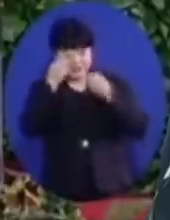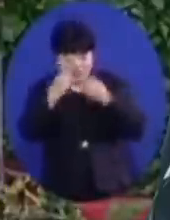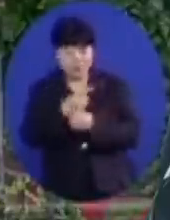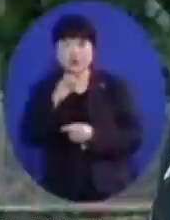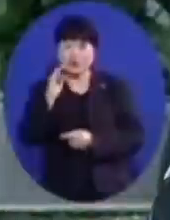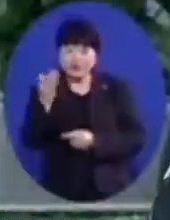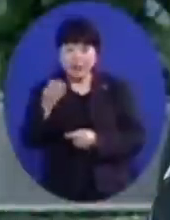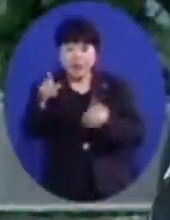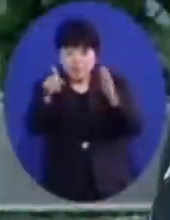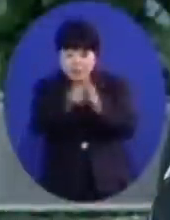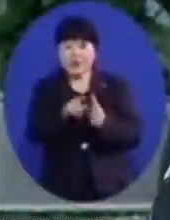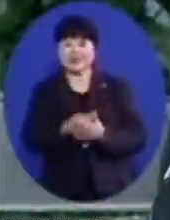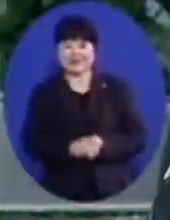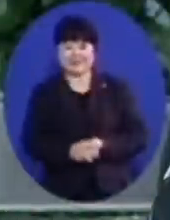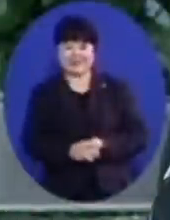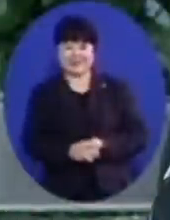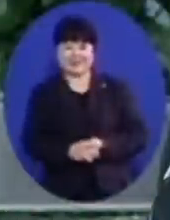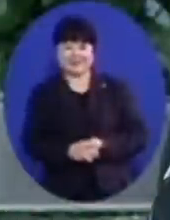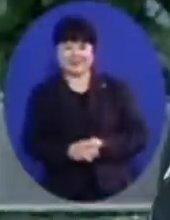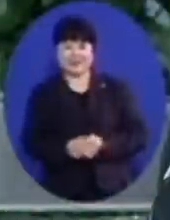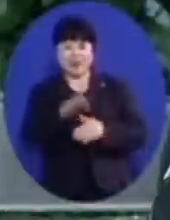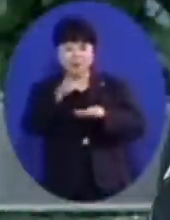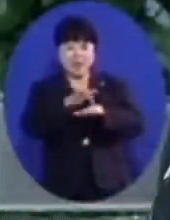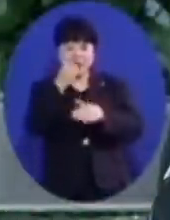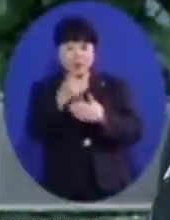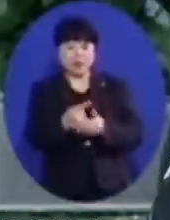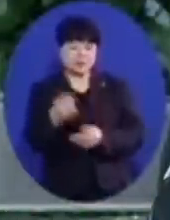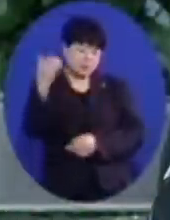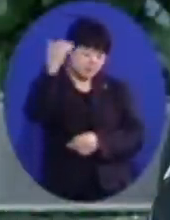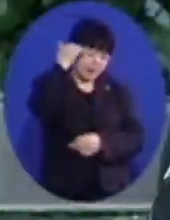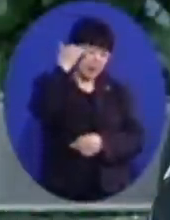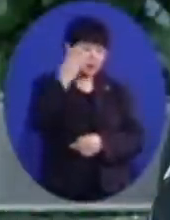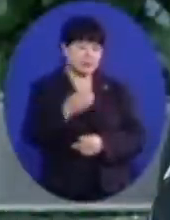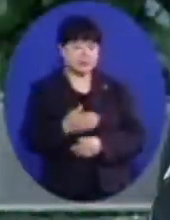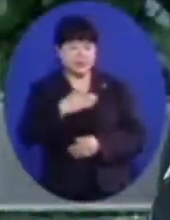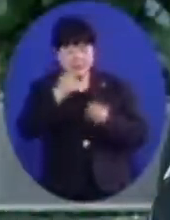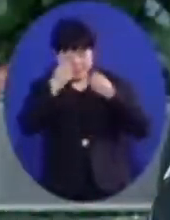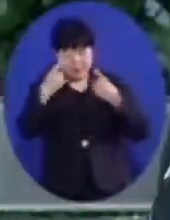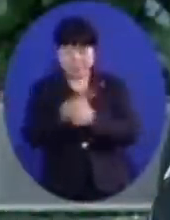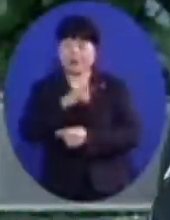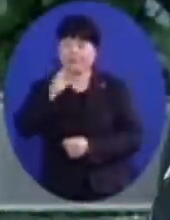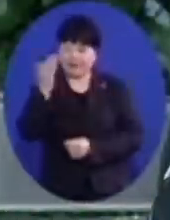되었다고 믿어야 되는 것입니다 마귀가 와서 무슨 말을 하든 나는